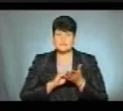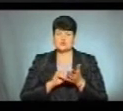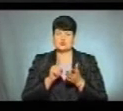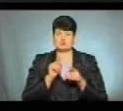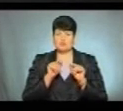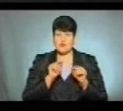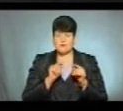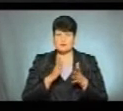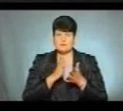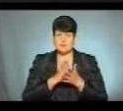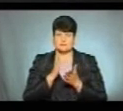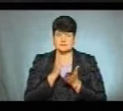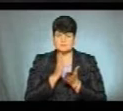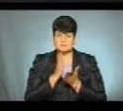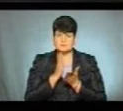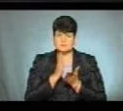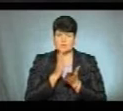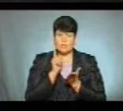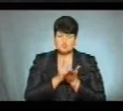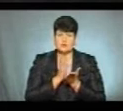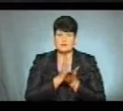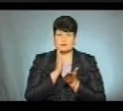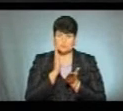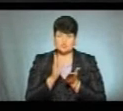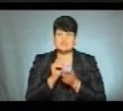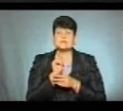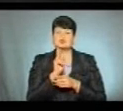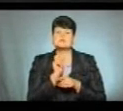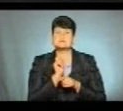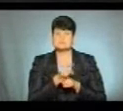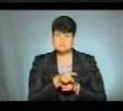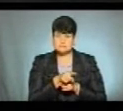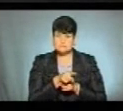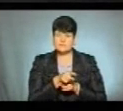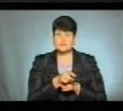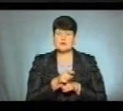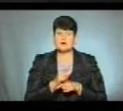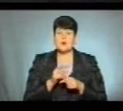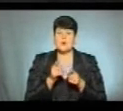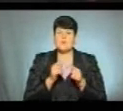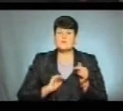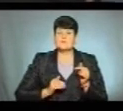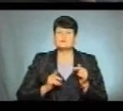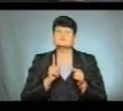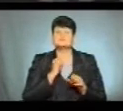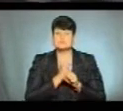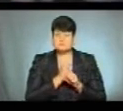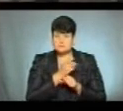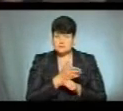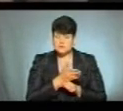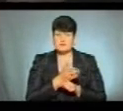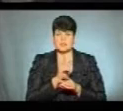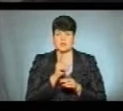має містити наступні вихідні дані. Це замовника, установи, яка здійснила друк, тираж, а також осіб,